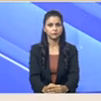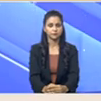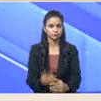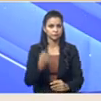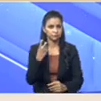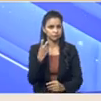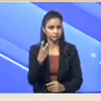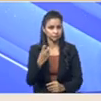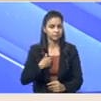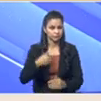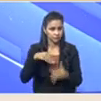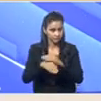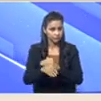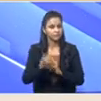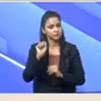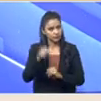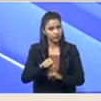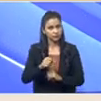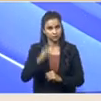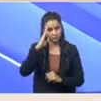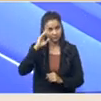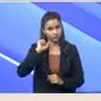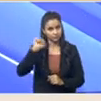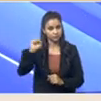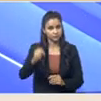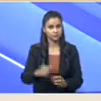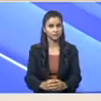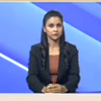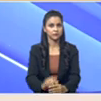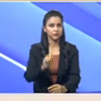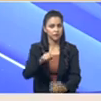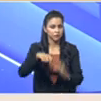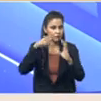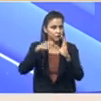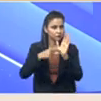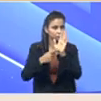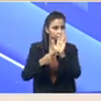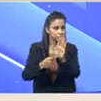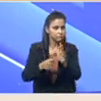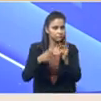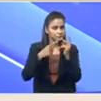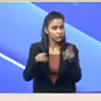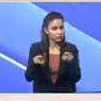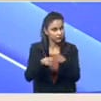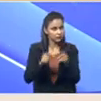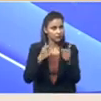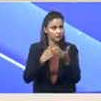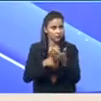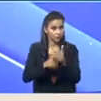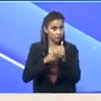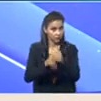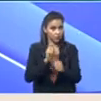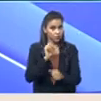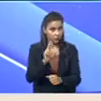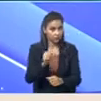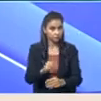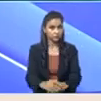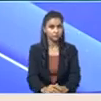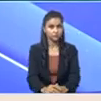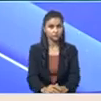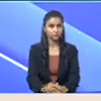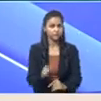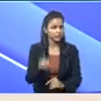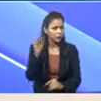कमिंग। जय हिंद। इस व्यक्ति के वन साइड वीडियो का रिकॉर्ड करो एज पर द प्रोटोकॉल। ओके? ये